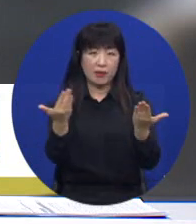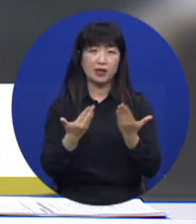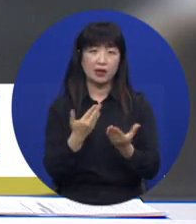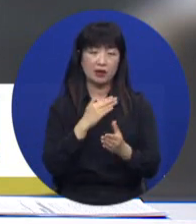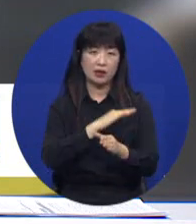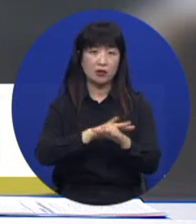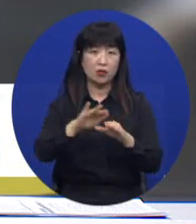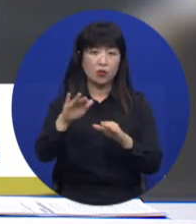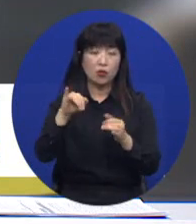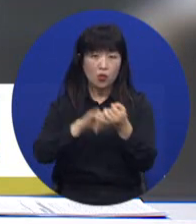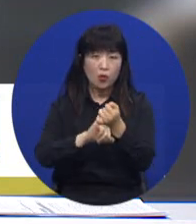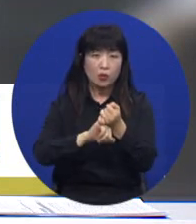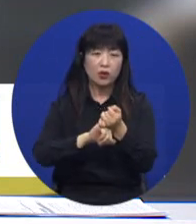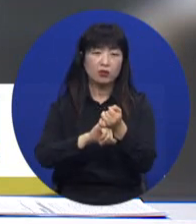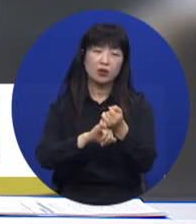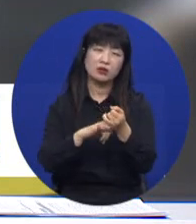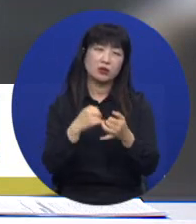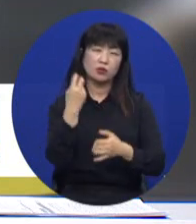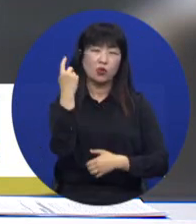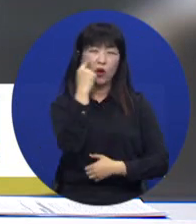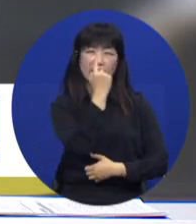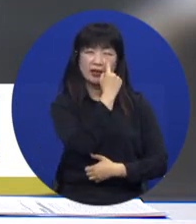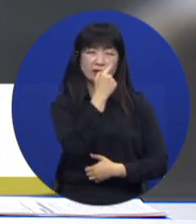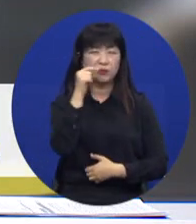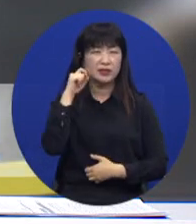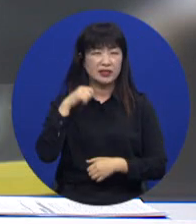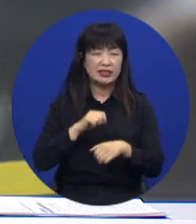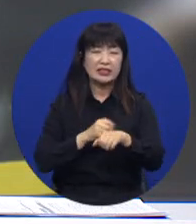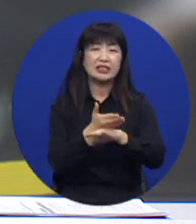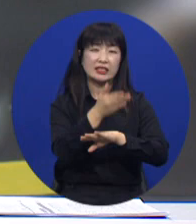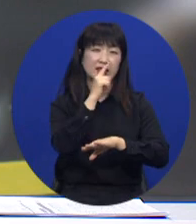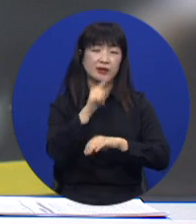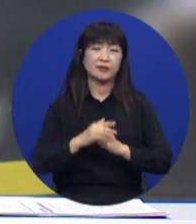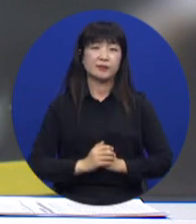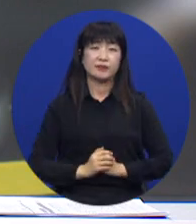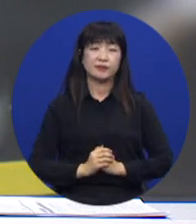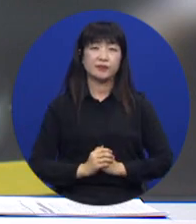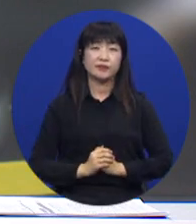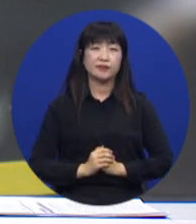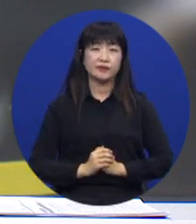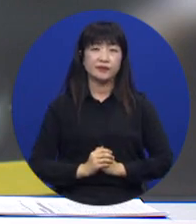하고 있지만 걸러지지 못한 겁니다. 박주현 기자가 취재했습니다.